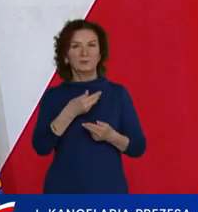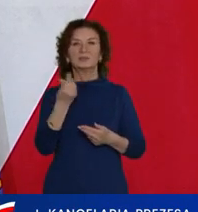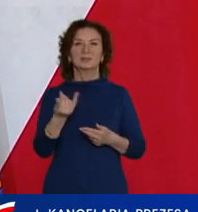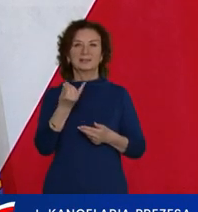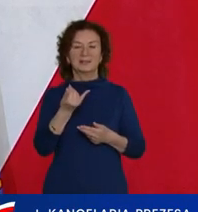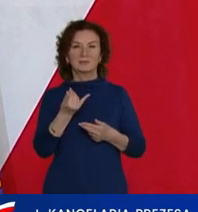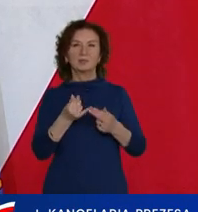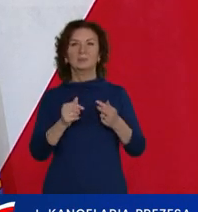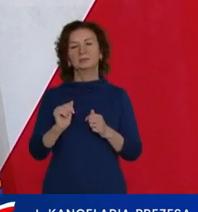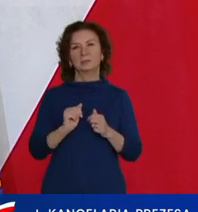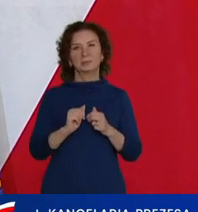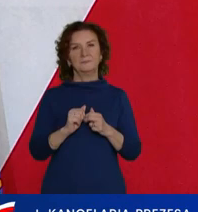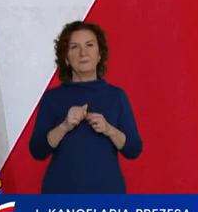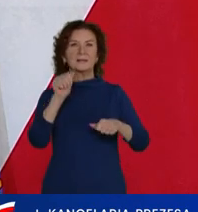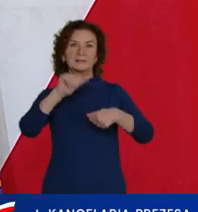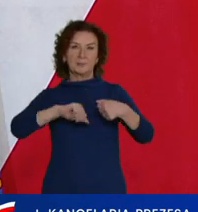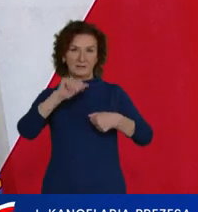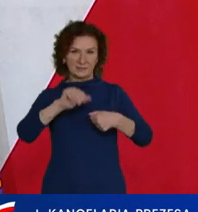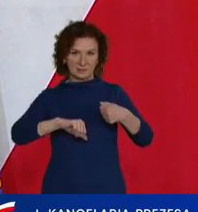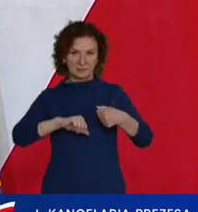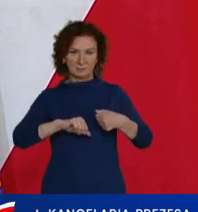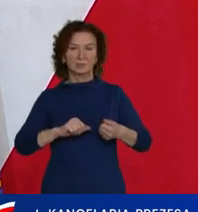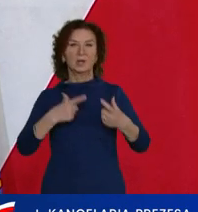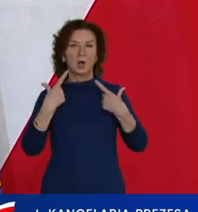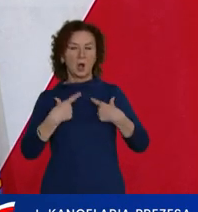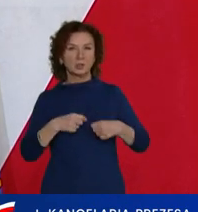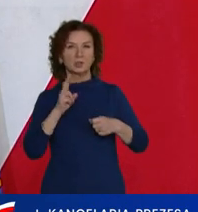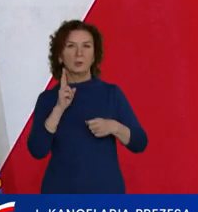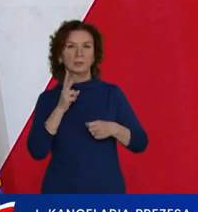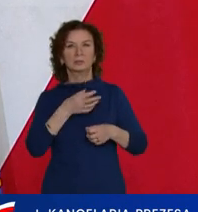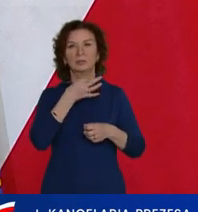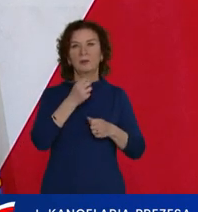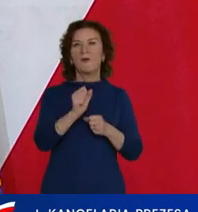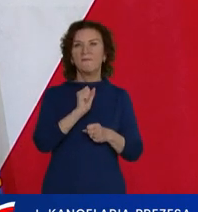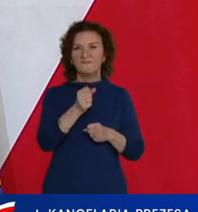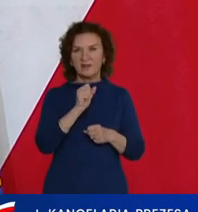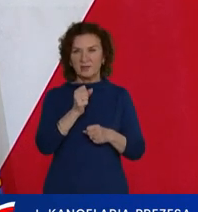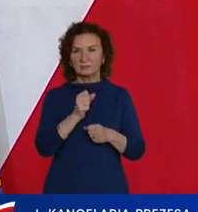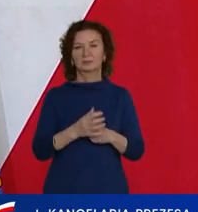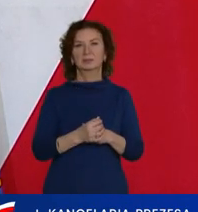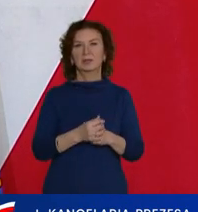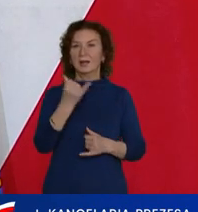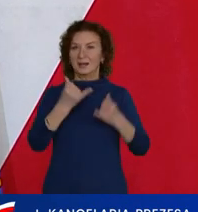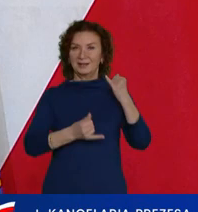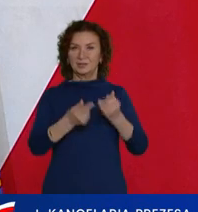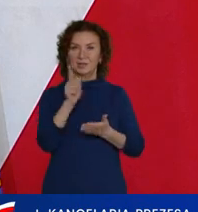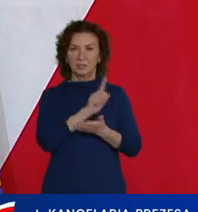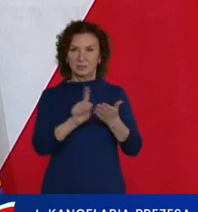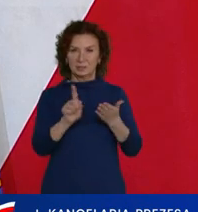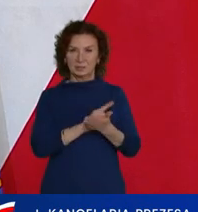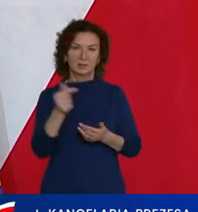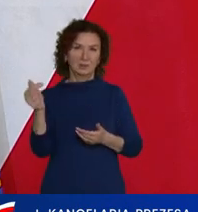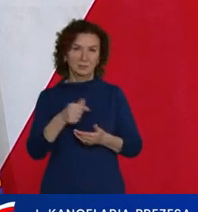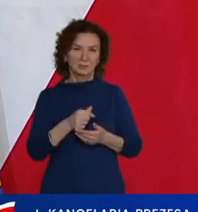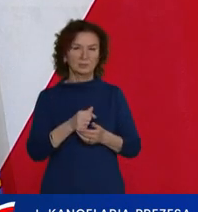z osobami przeprowadzającymi wywiad, a w przypadku potwierdzenia pewnych ryzyk będzie musiał konsultować to lekarz czy